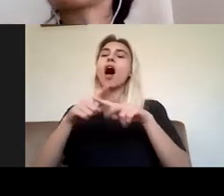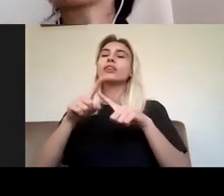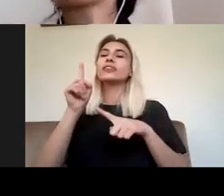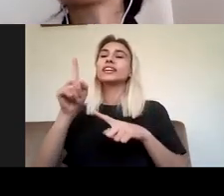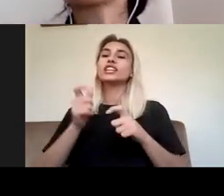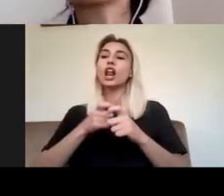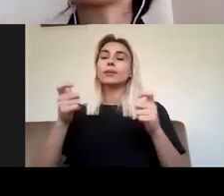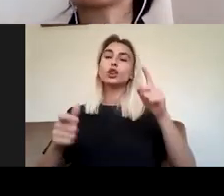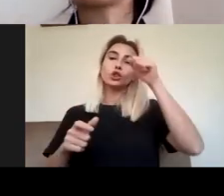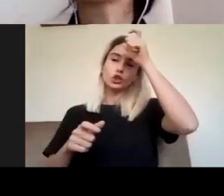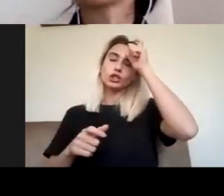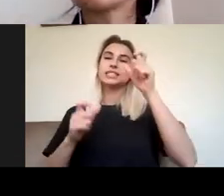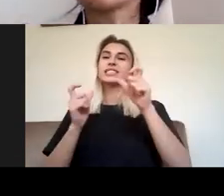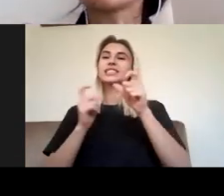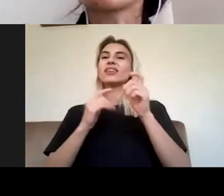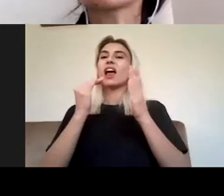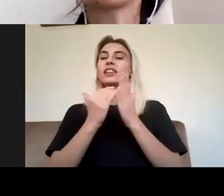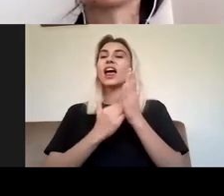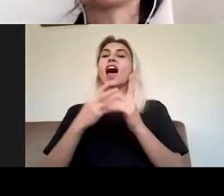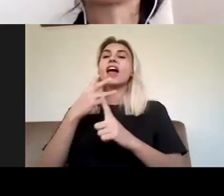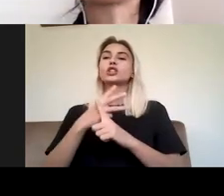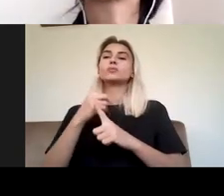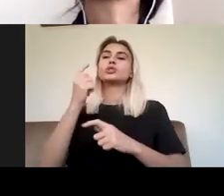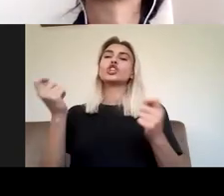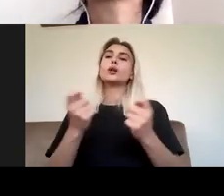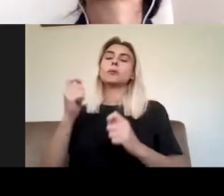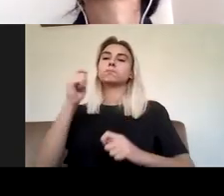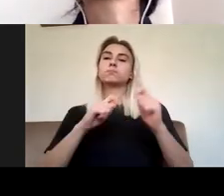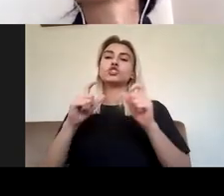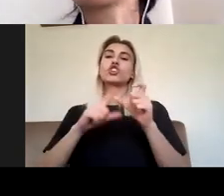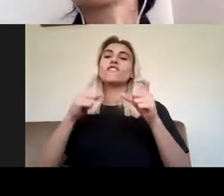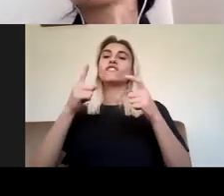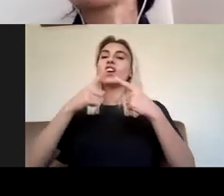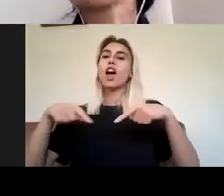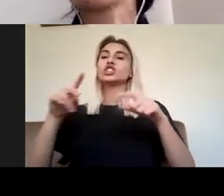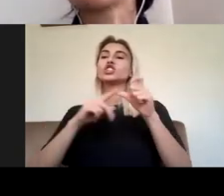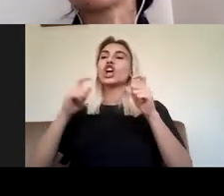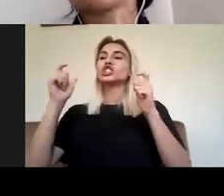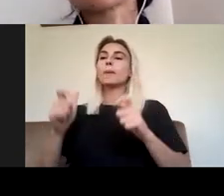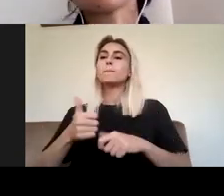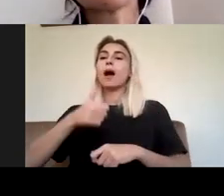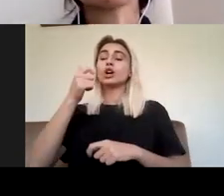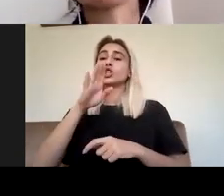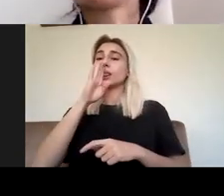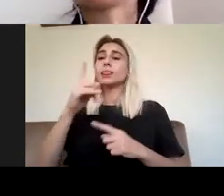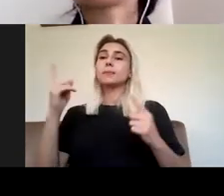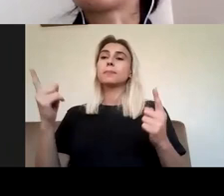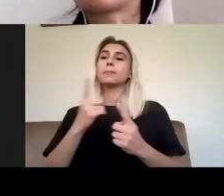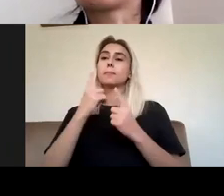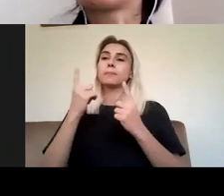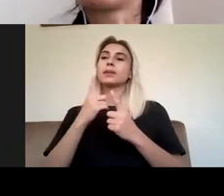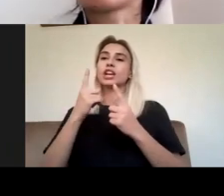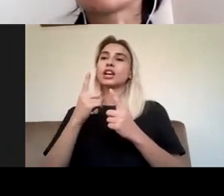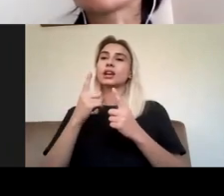Türk Standartları Enstitüsü'yle beraber bir çalışma yürütüyor. Özellikle Çevre Şehircilik Bakanlığı'nın da bu konuda ciddi bir şeyi